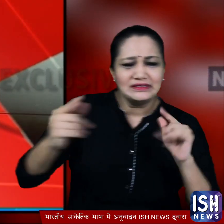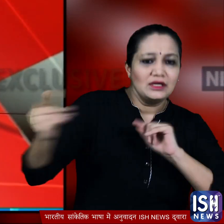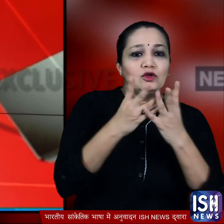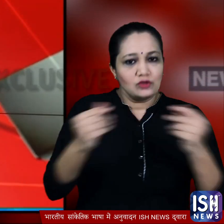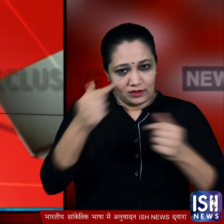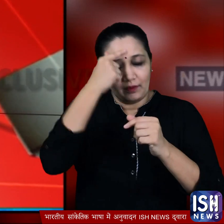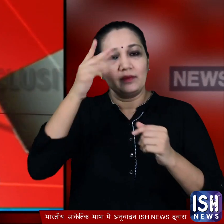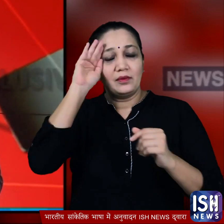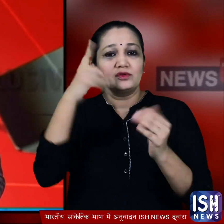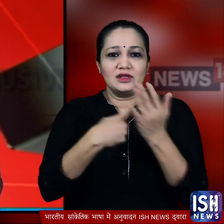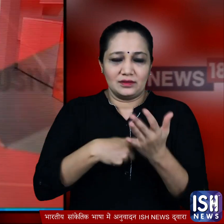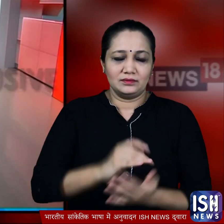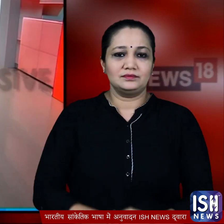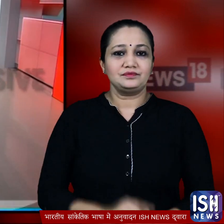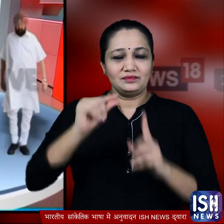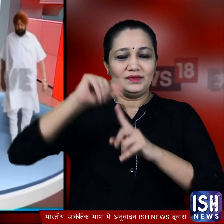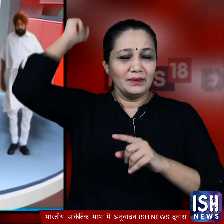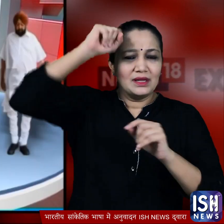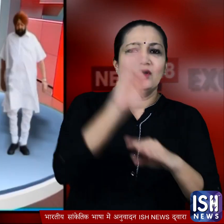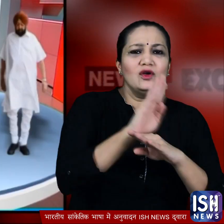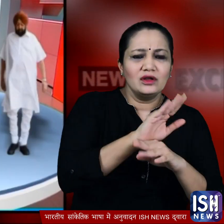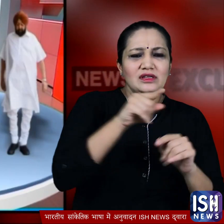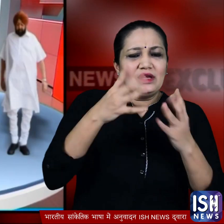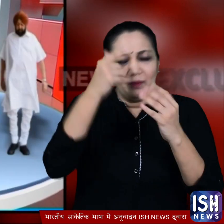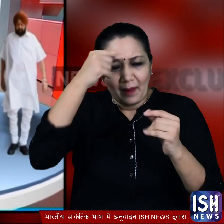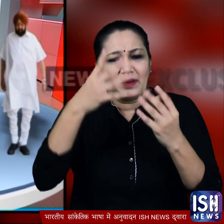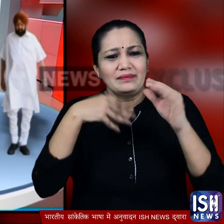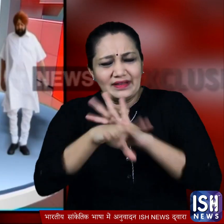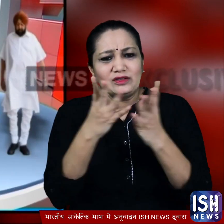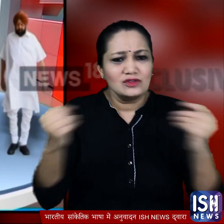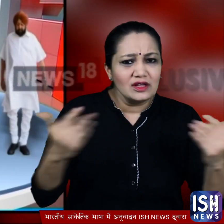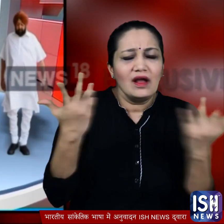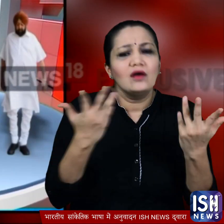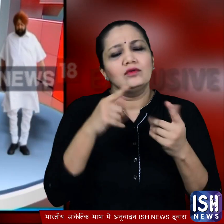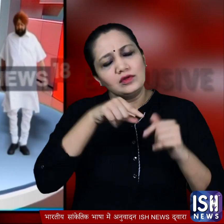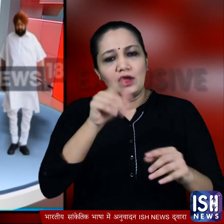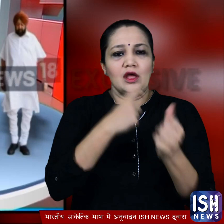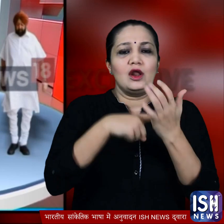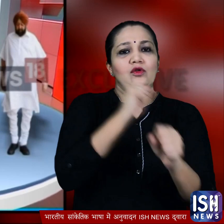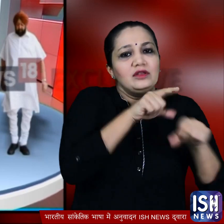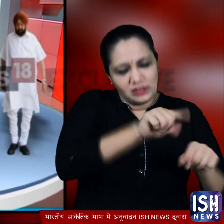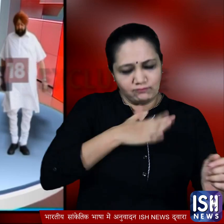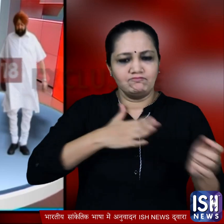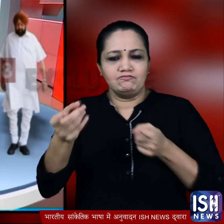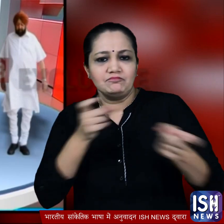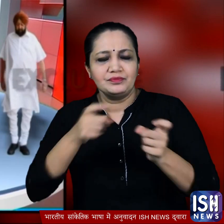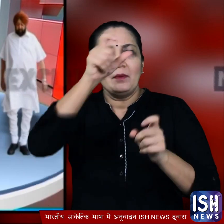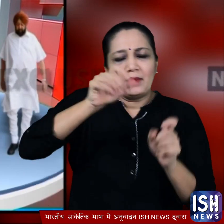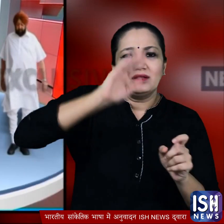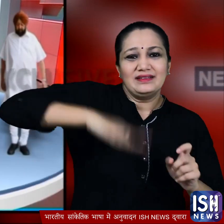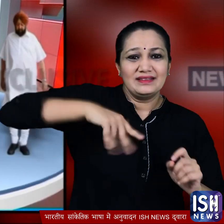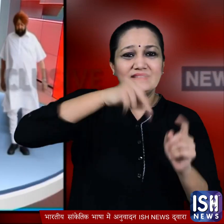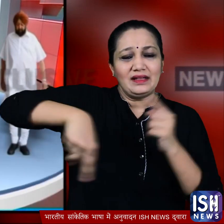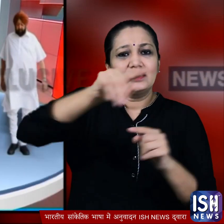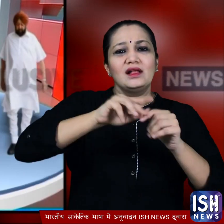खबर है। न्यूज 18 के अरुण सिंह की रिपोर्ट है कि पंजाब कांग्रेस की कलह खत्म करने के लिए राहुल गांधी ने खुद मोर्चा संभाला और वहां के कई विधायकों से फोन पर